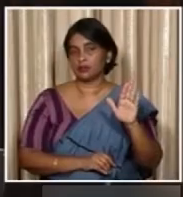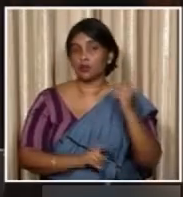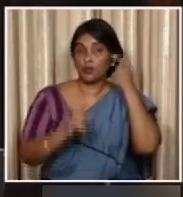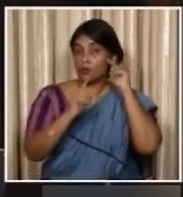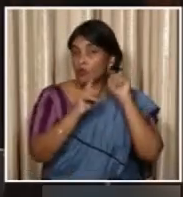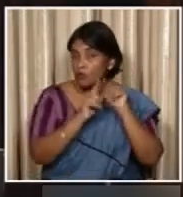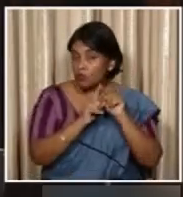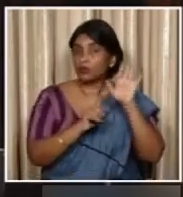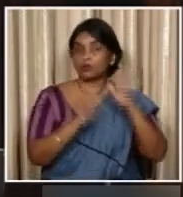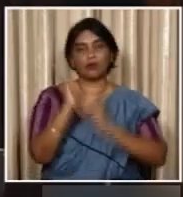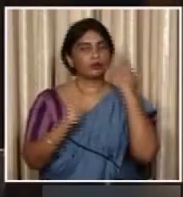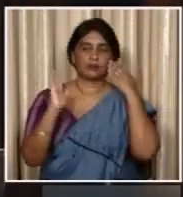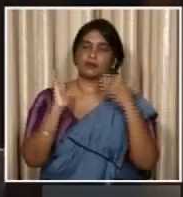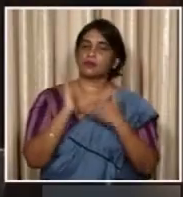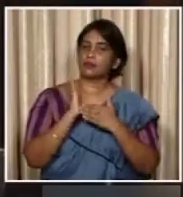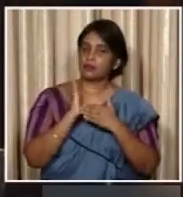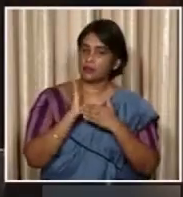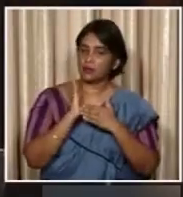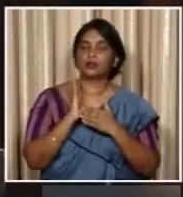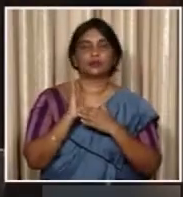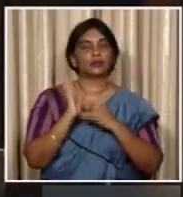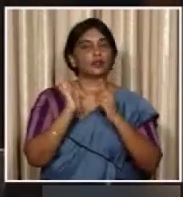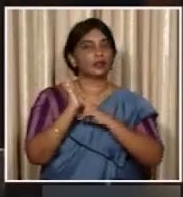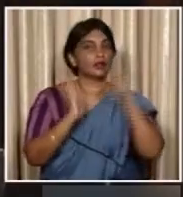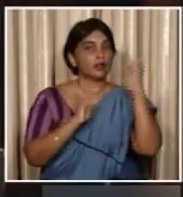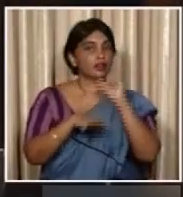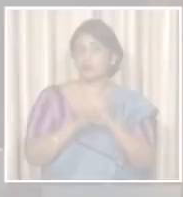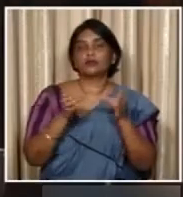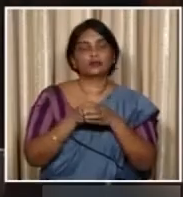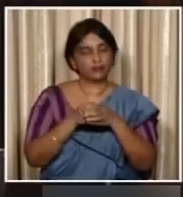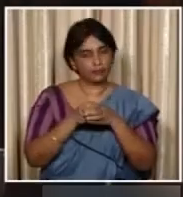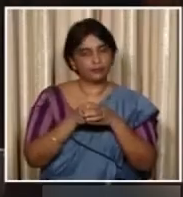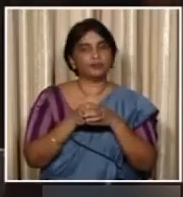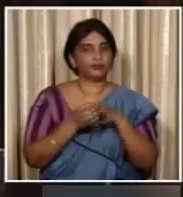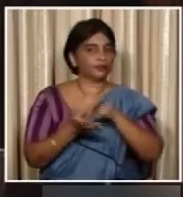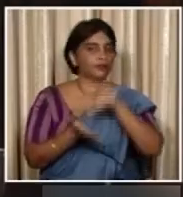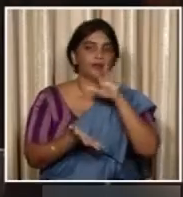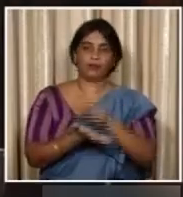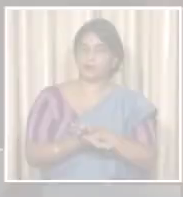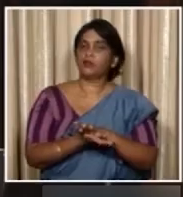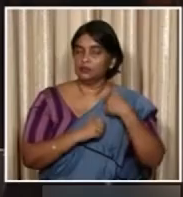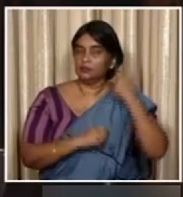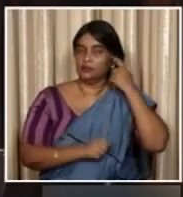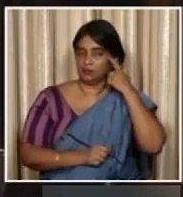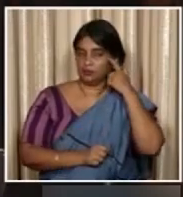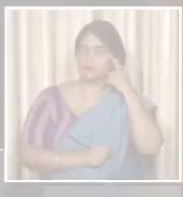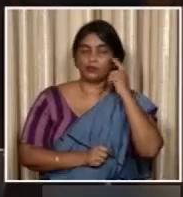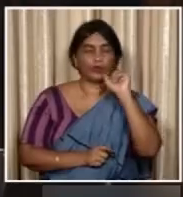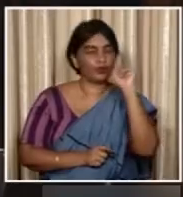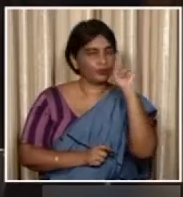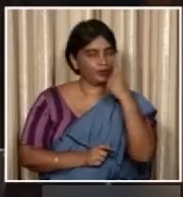පිළිබඳව ඔවුන්ගේ අයිතිවාසිකම් පිළිබඳව ජාතික කොමිෂන් සභාවක් පත් කරන්න යෝජනා වෙච්ච